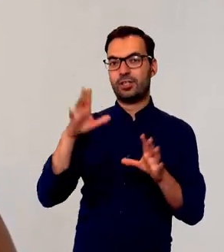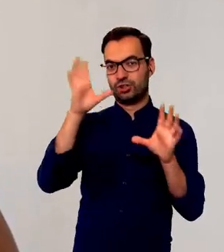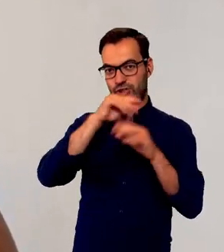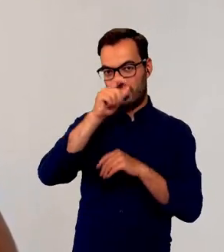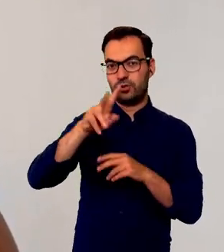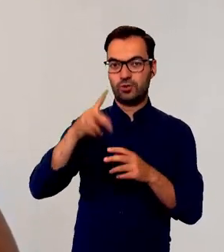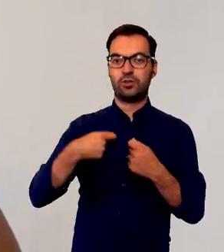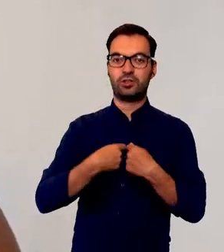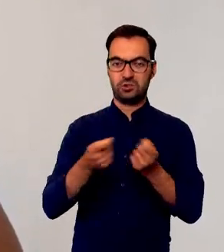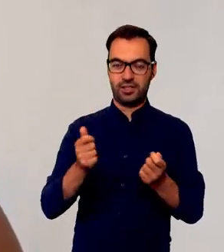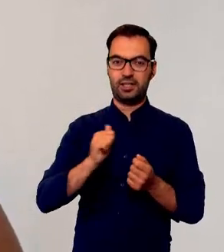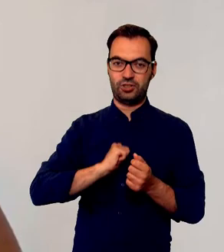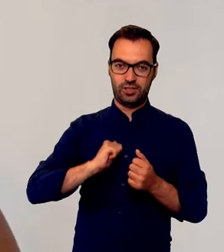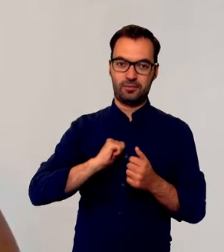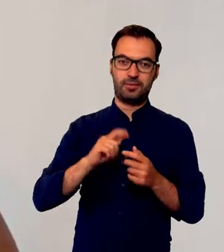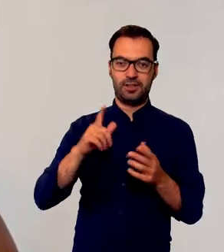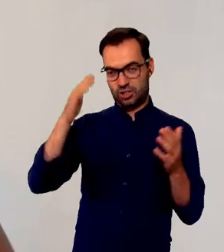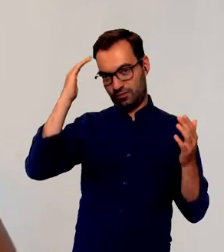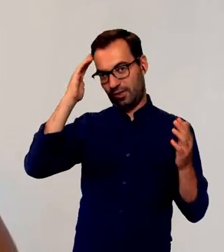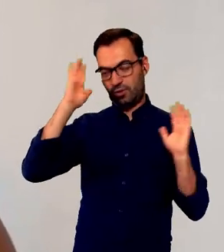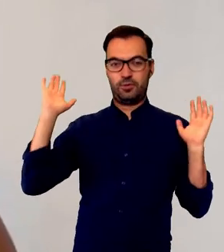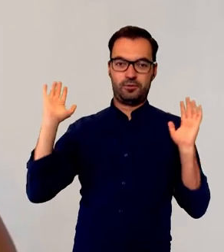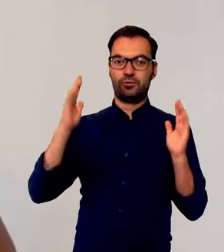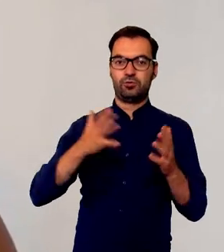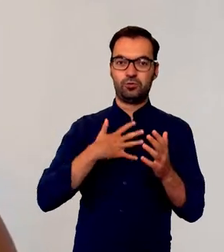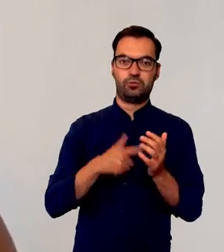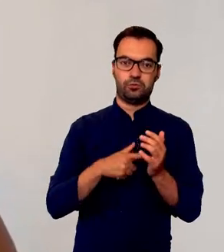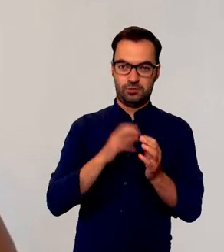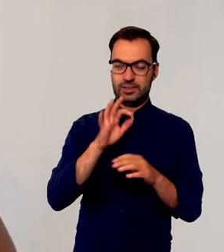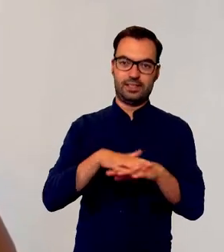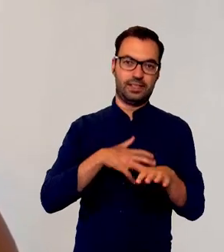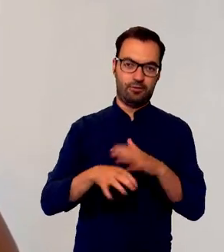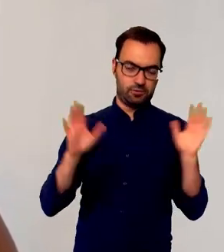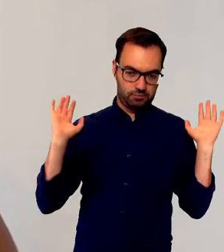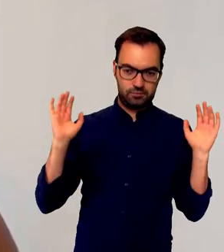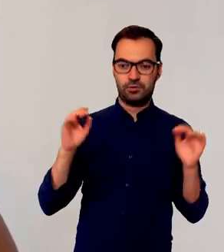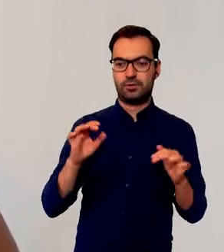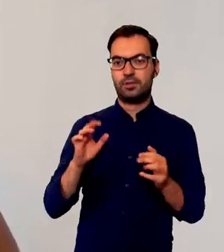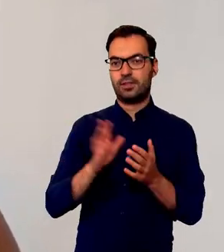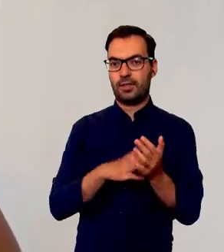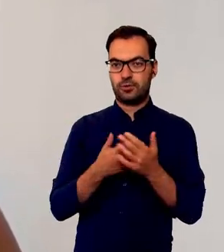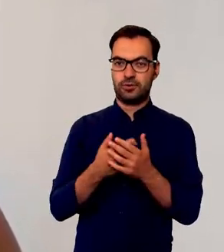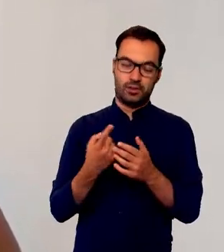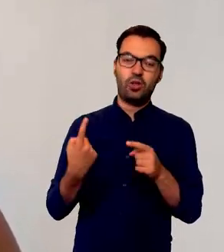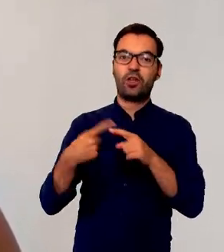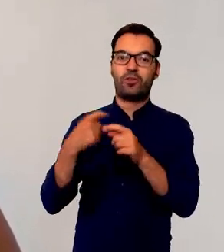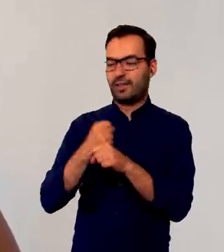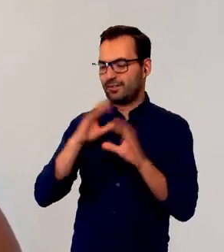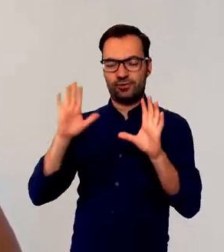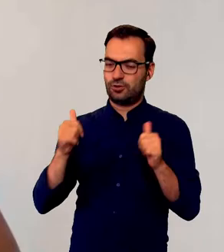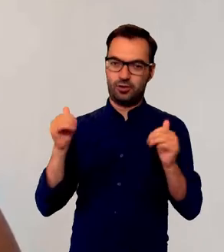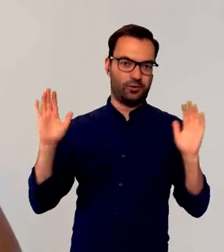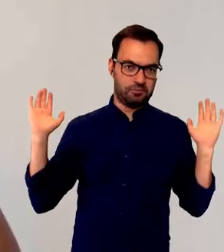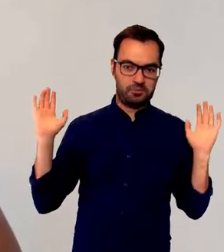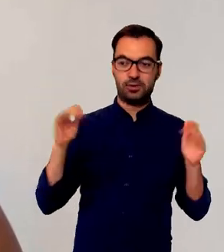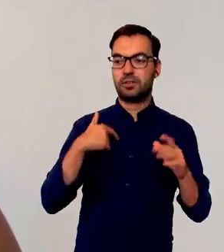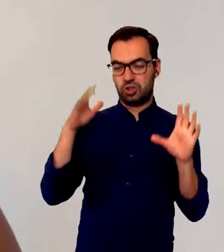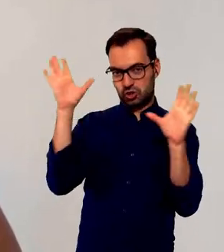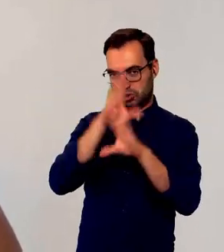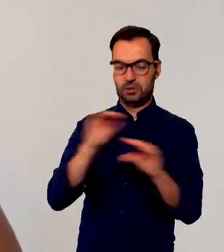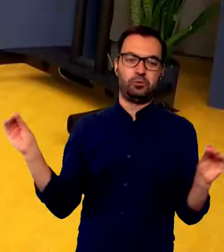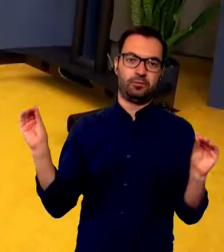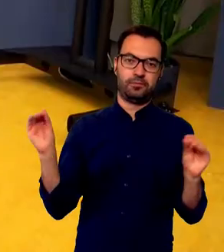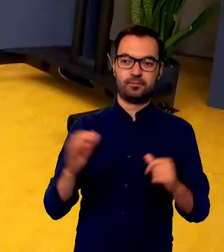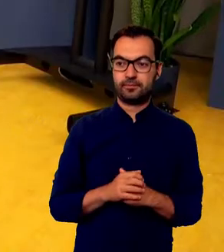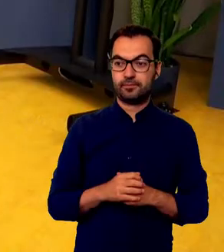które sprzedają swoje ciało świadomie, które uważają to za swój zawód, chociażby zajęcie dorywcze, obojętnie. Szanuję